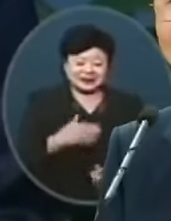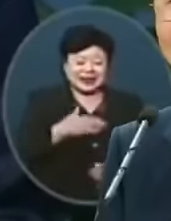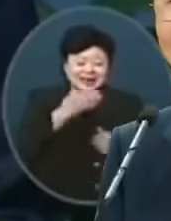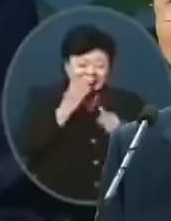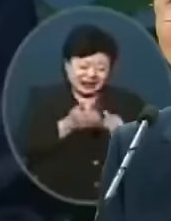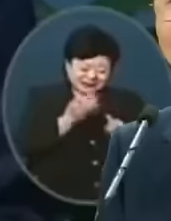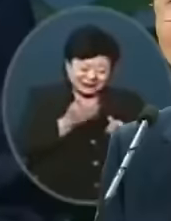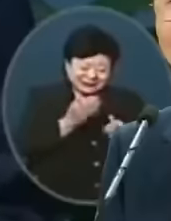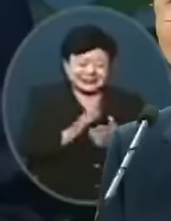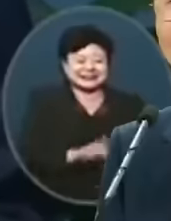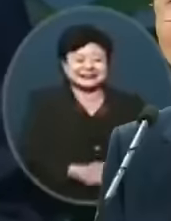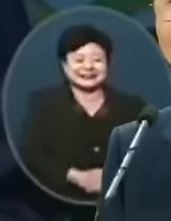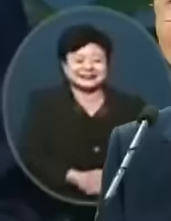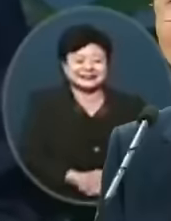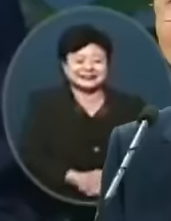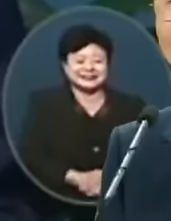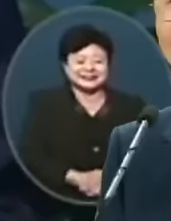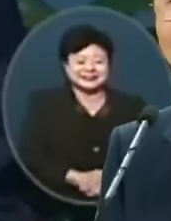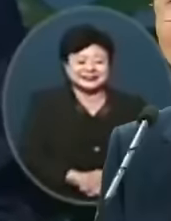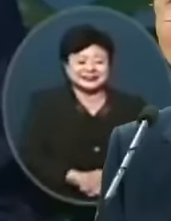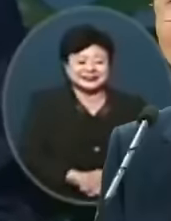강건하기를 간구하노라.